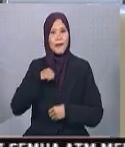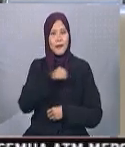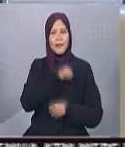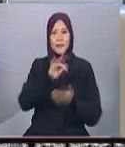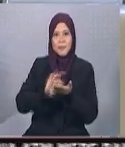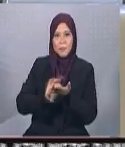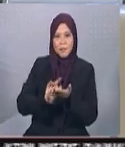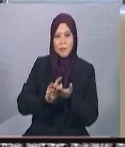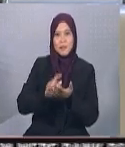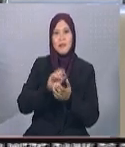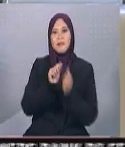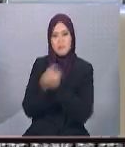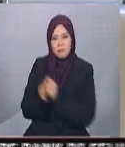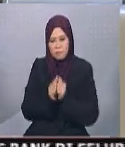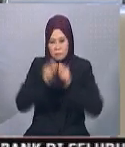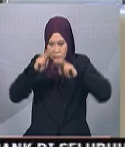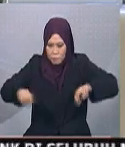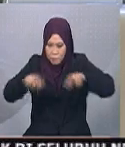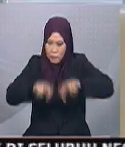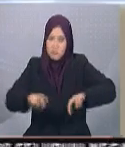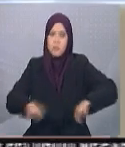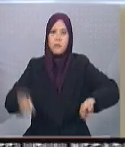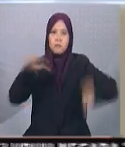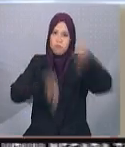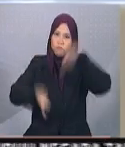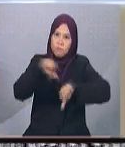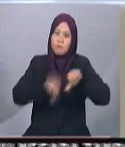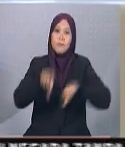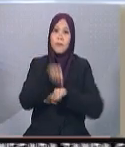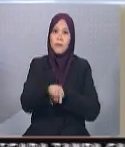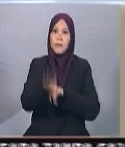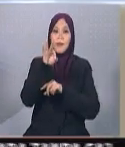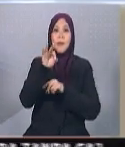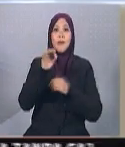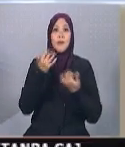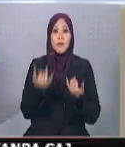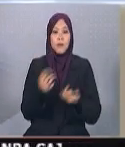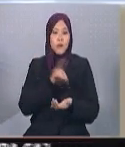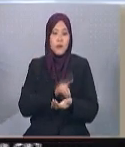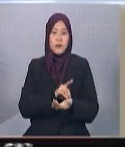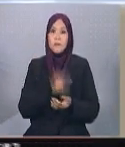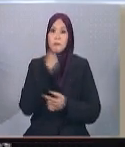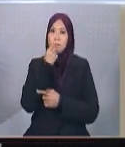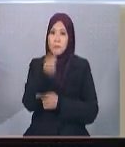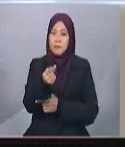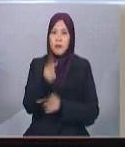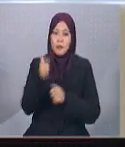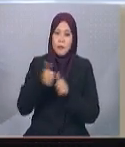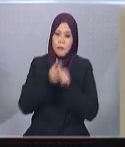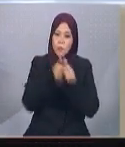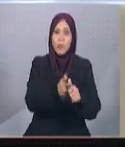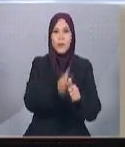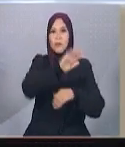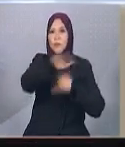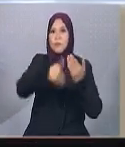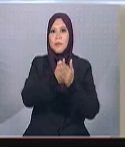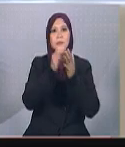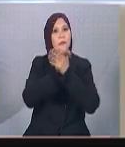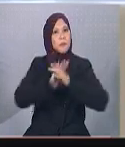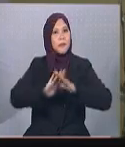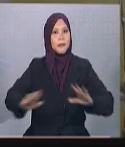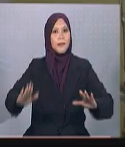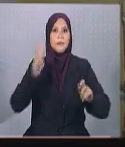penyelidik bersama di Hospital masing-masing datuk.net untuk memberi jaminan gaji sendiri itu akan mematuhi semua piawaian